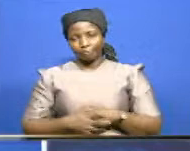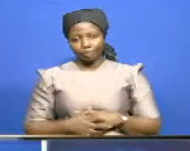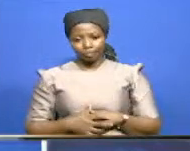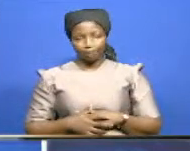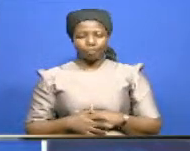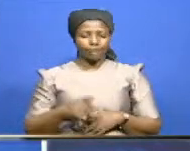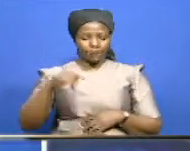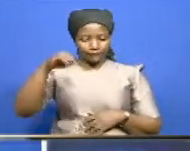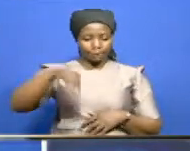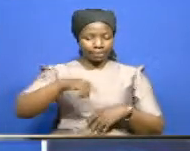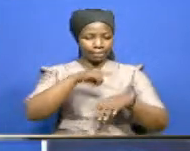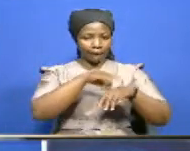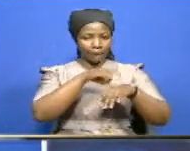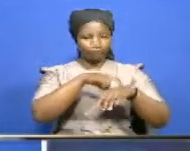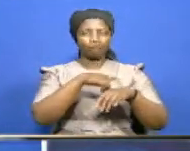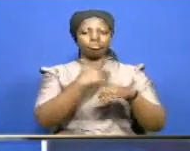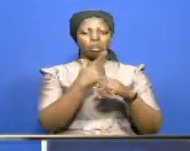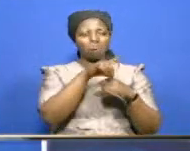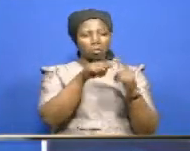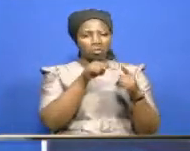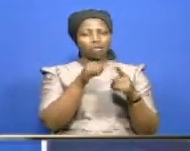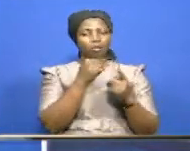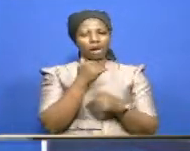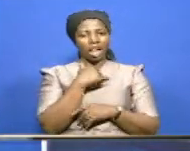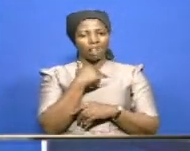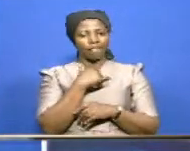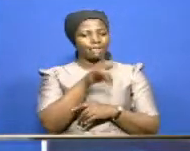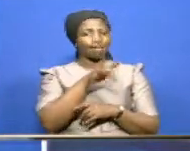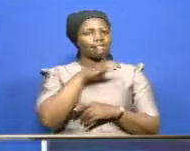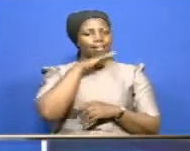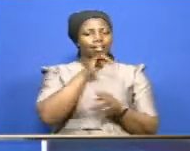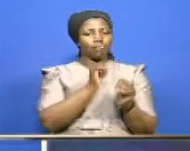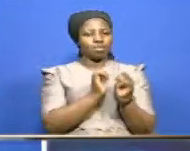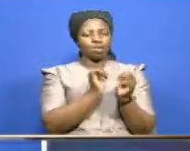katika huu muda wa msiba huu uliotupata.